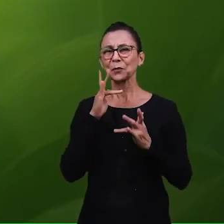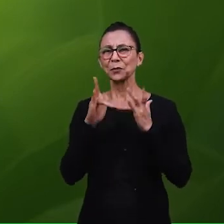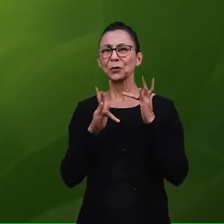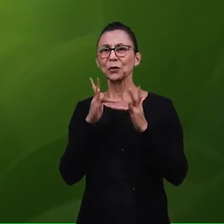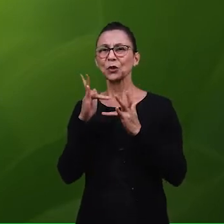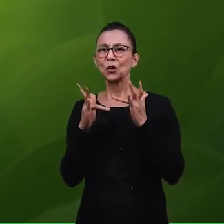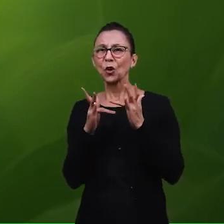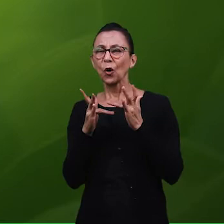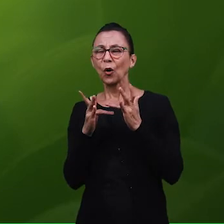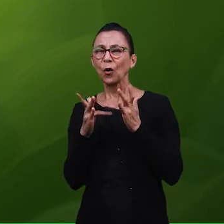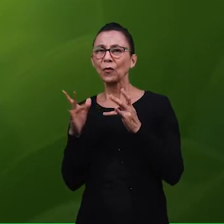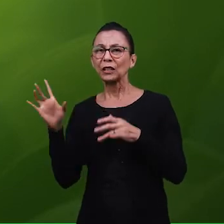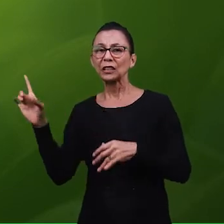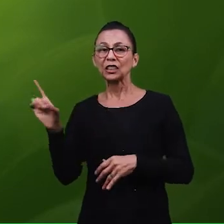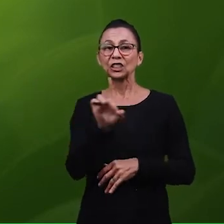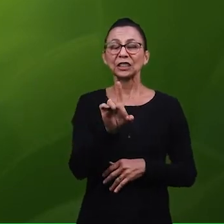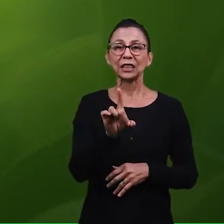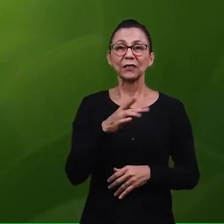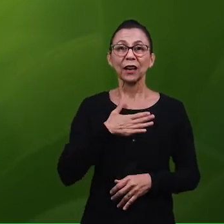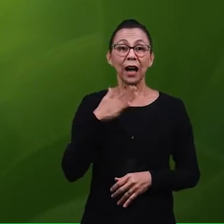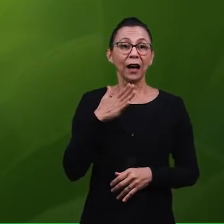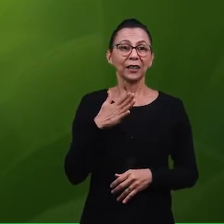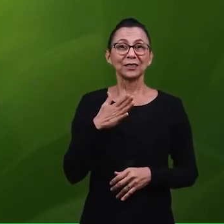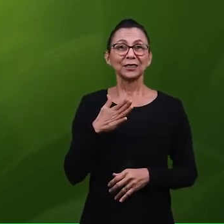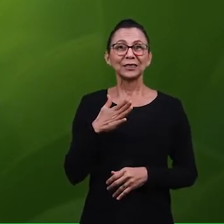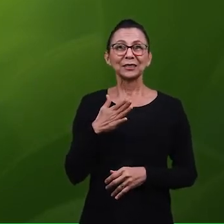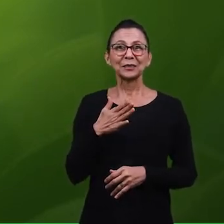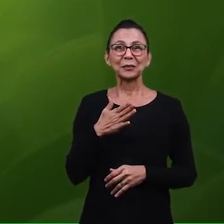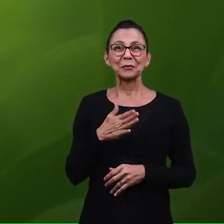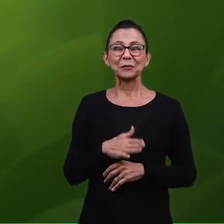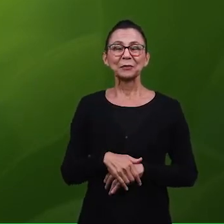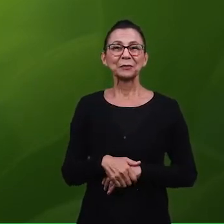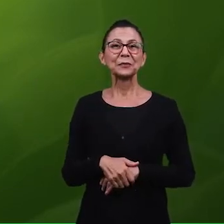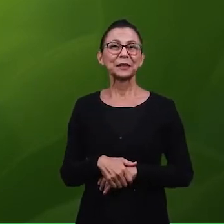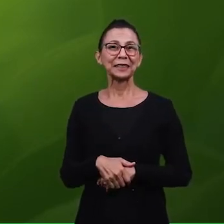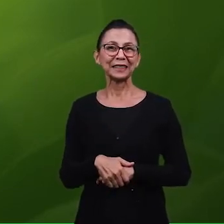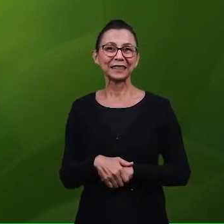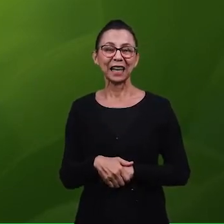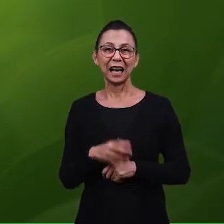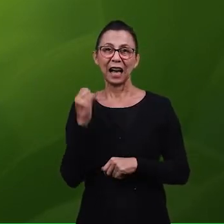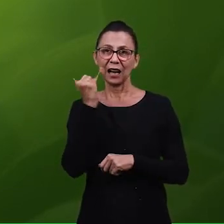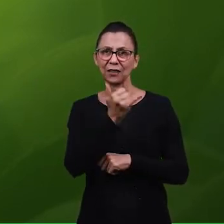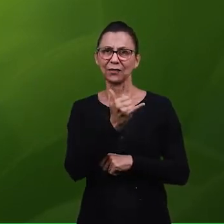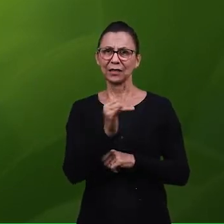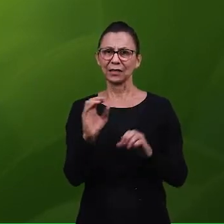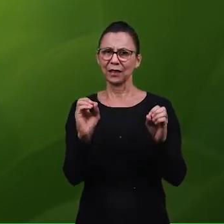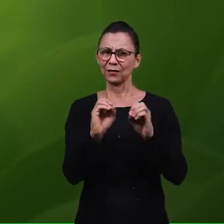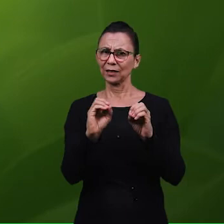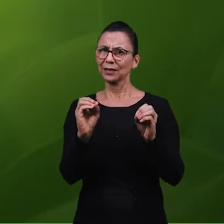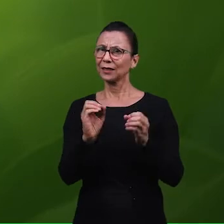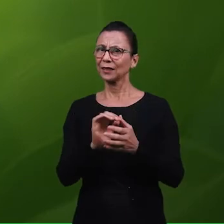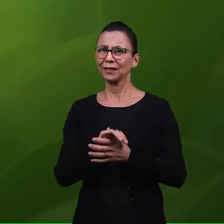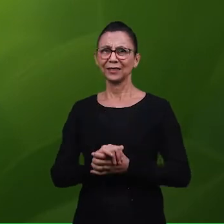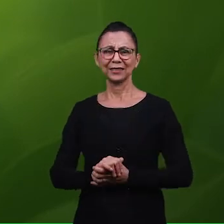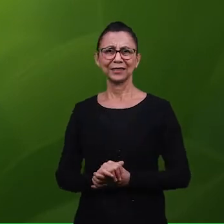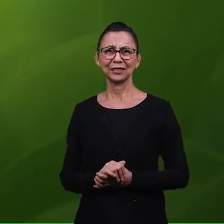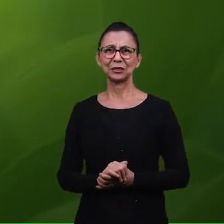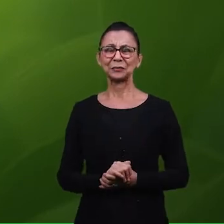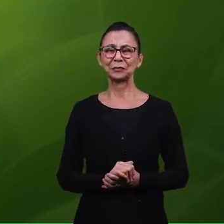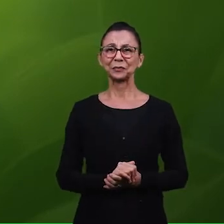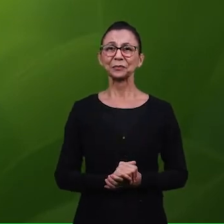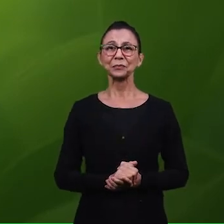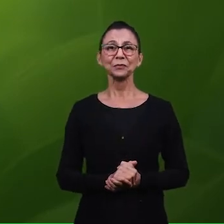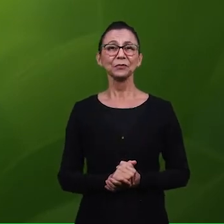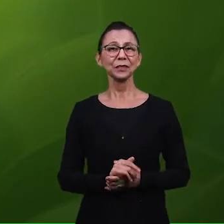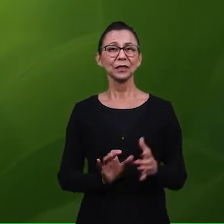que toujours l'arrivée de l'époux pour le mariage concernait une certaine surprise